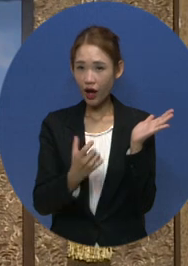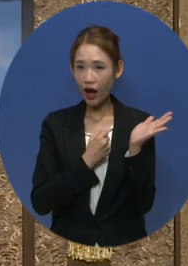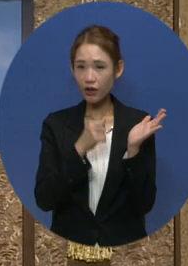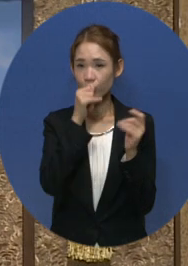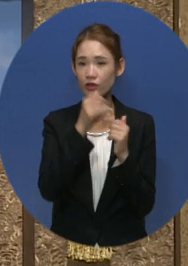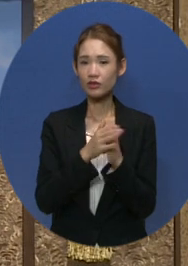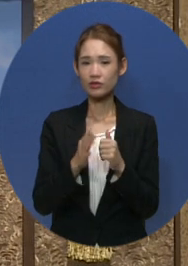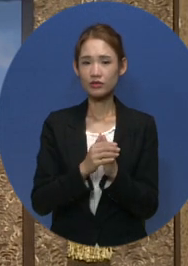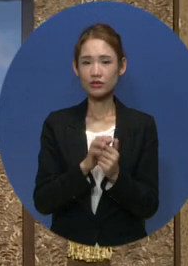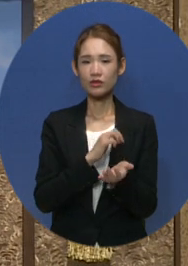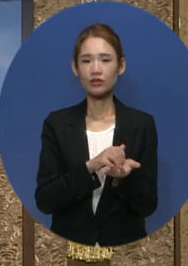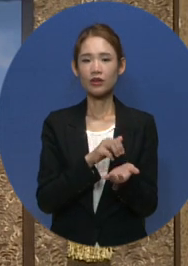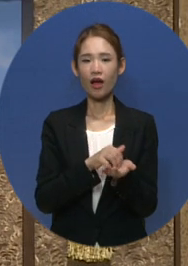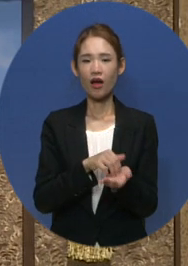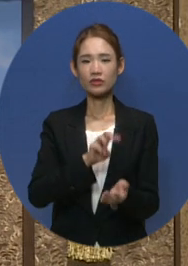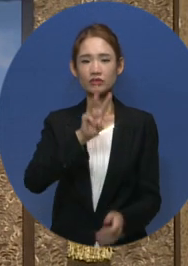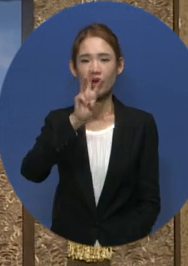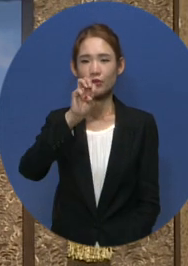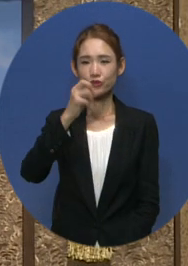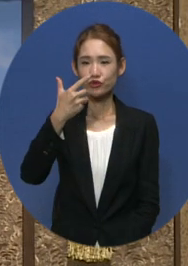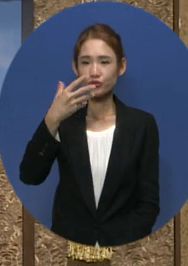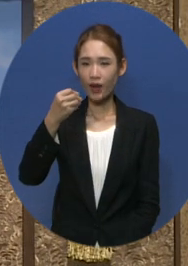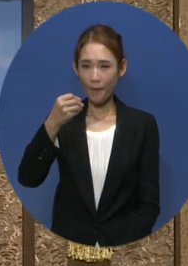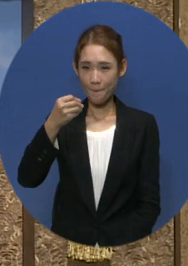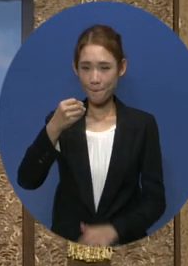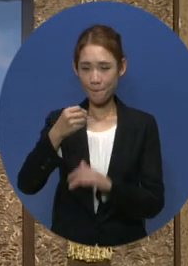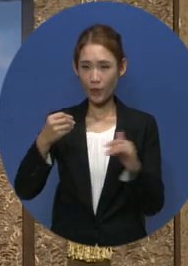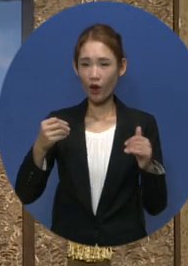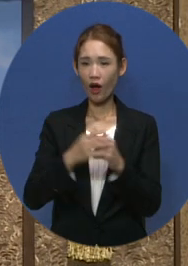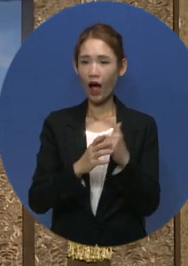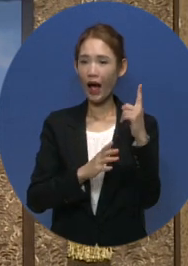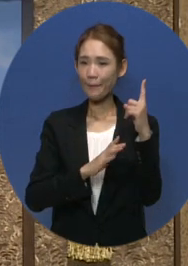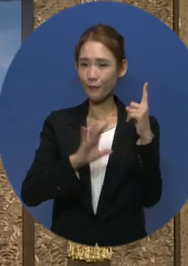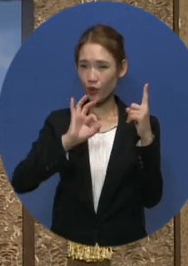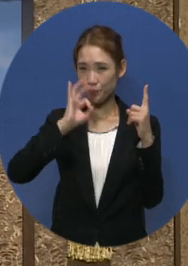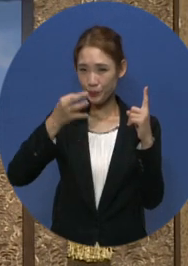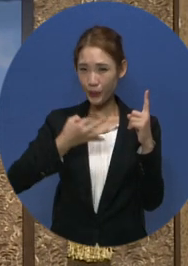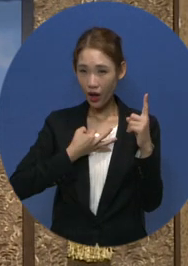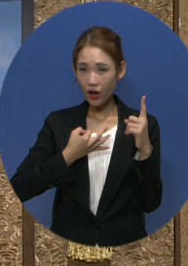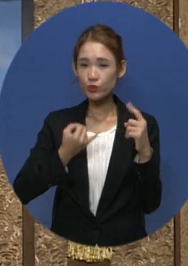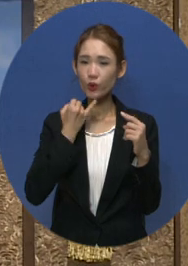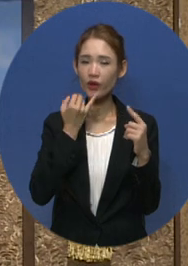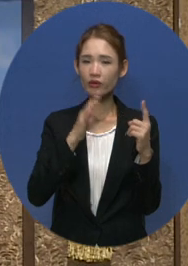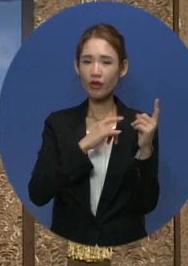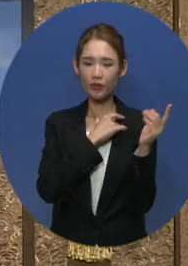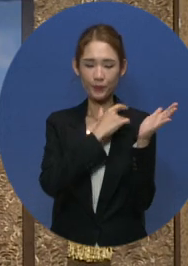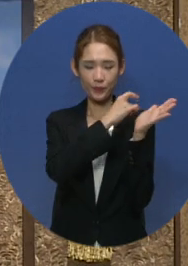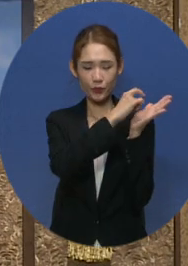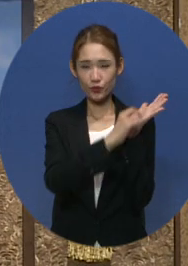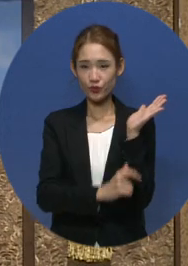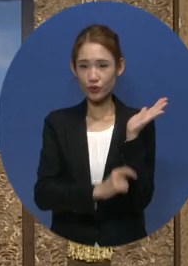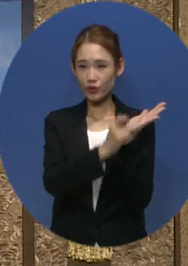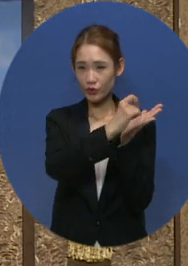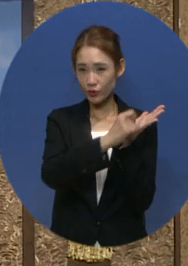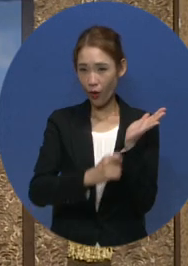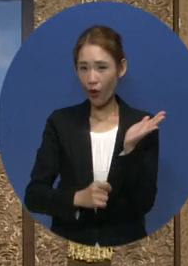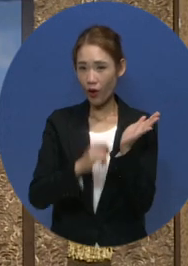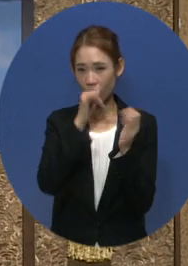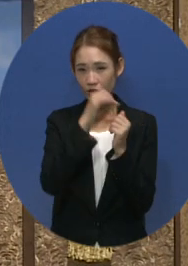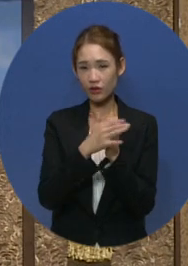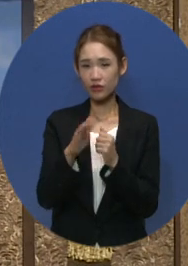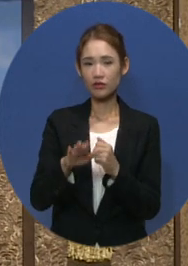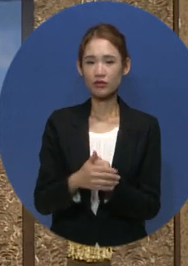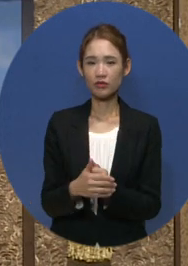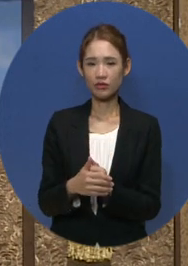예, 36만 명 정도 돼요. 한 번이라도 지금까지 미랄에 후원을 해주신 분들. 그리고 이제